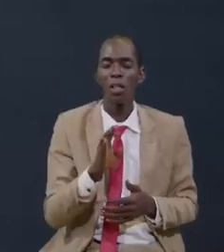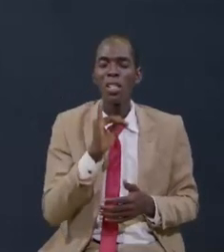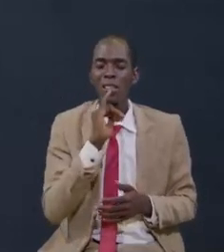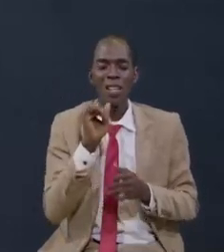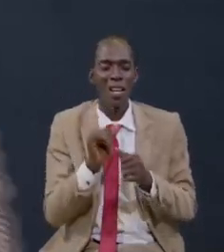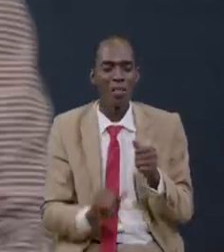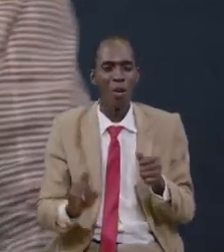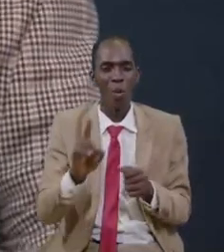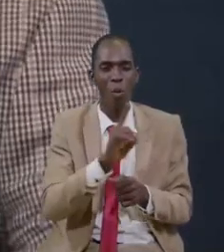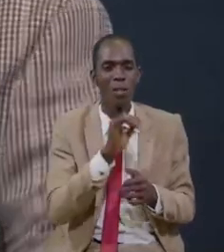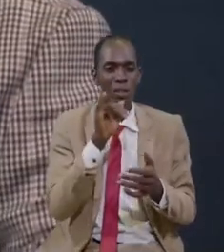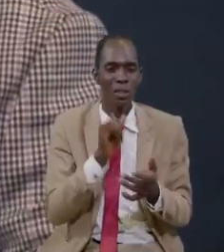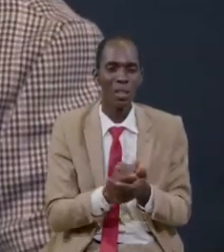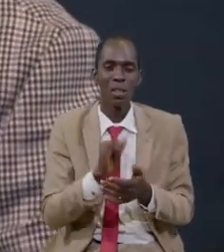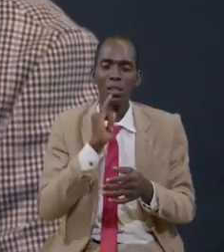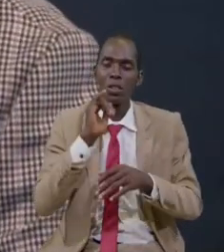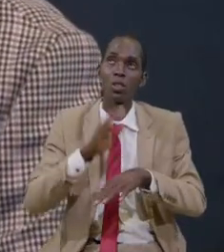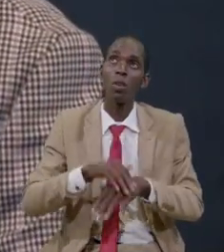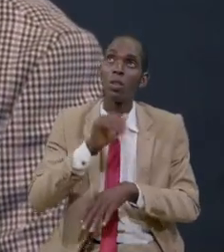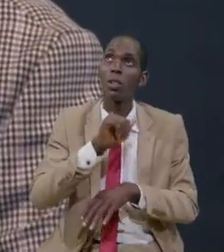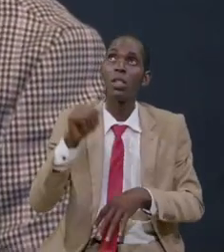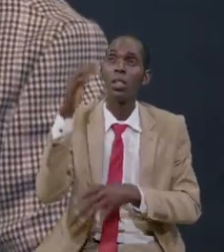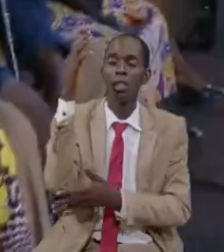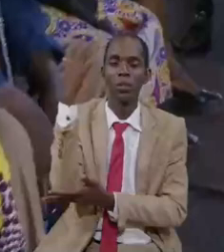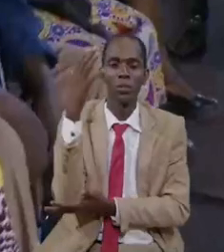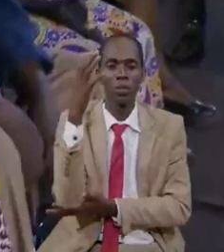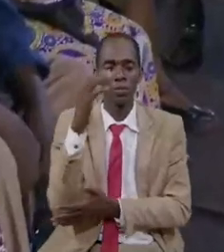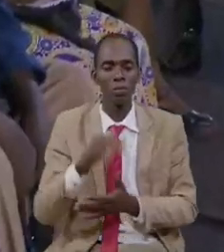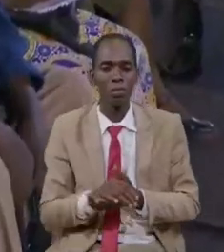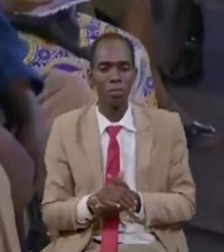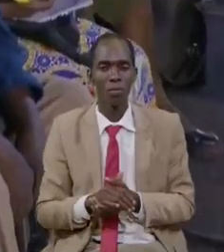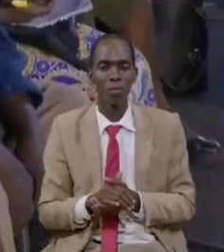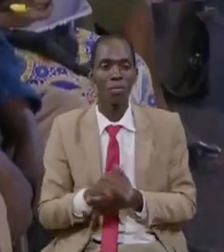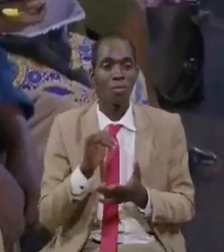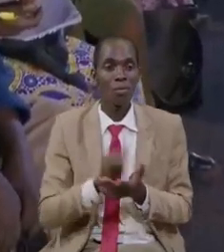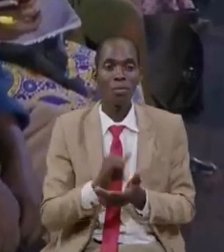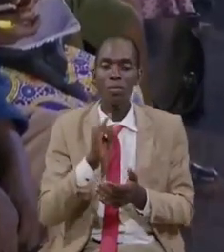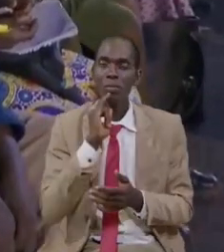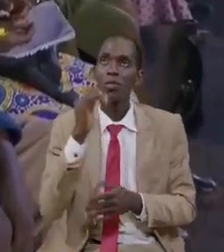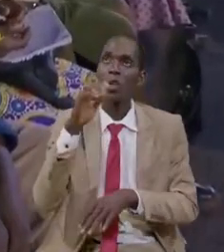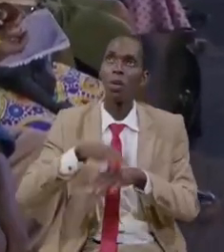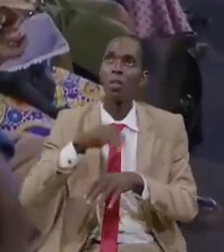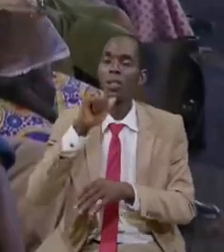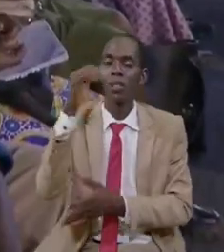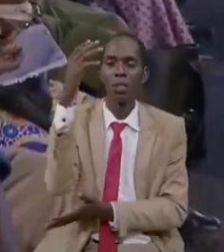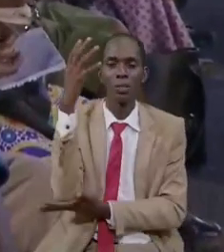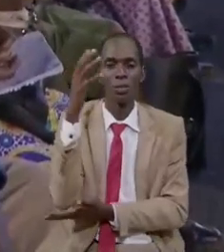pendu au bois. Quiconque est fait comment? Est pendu